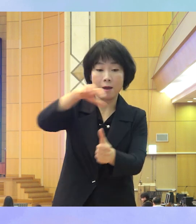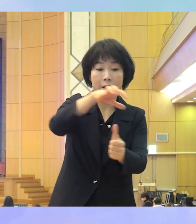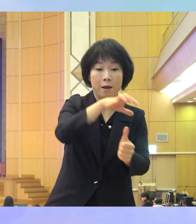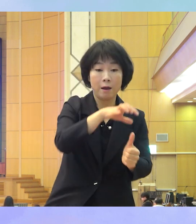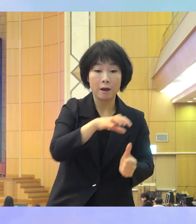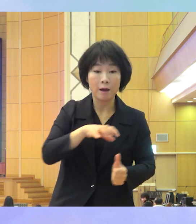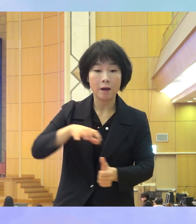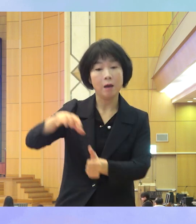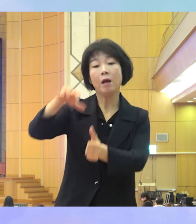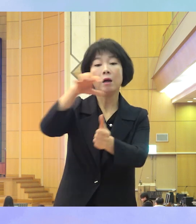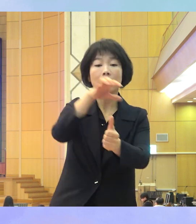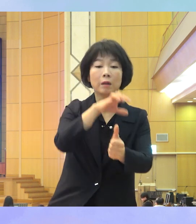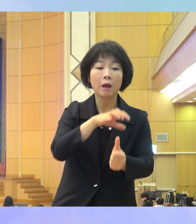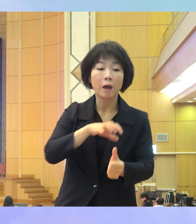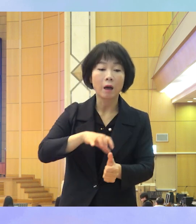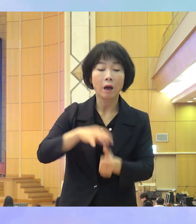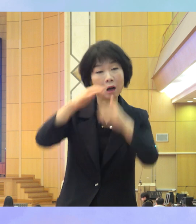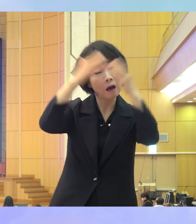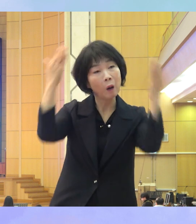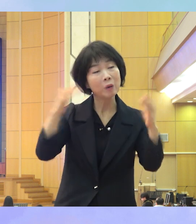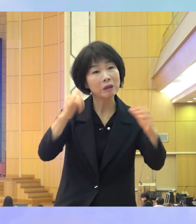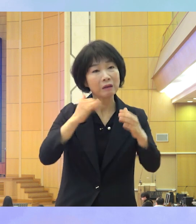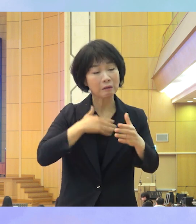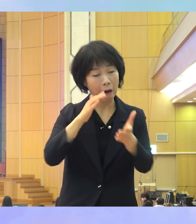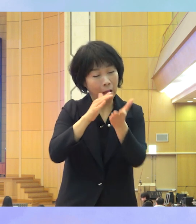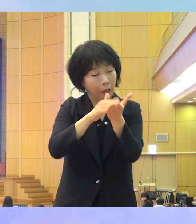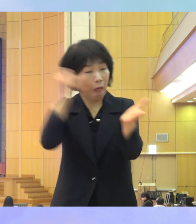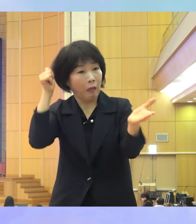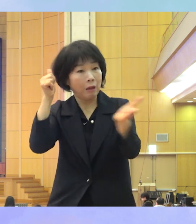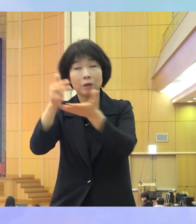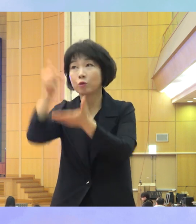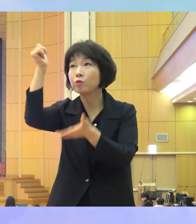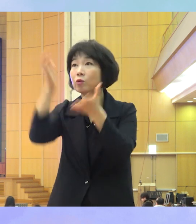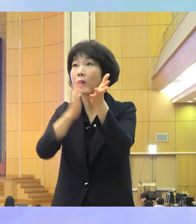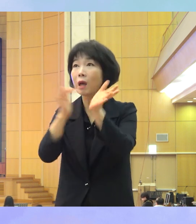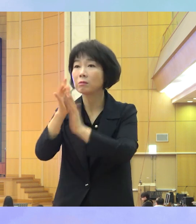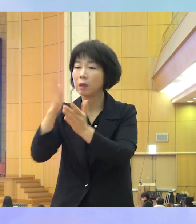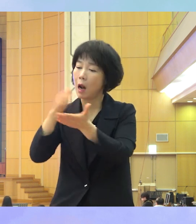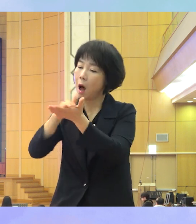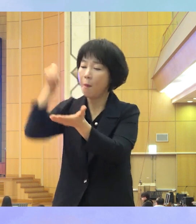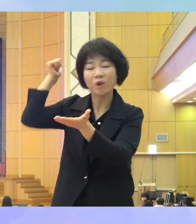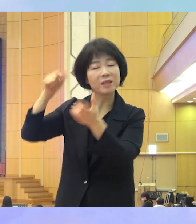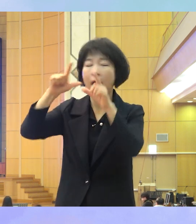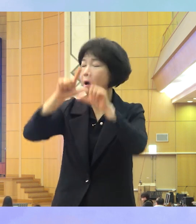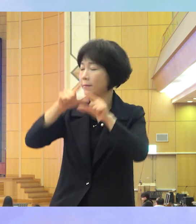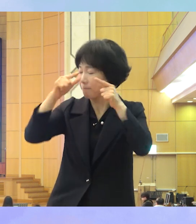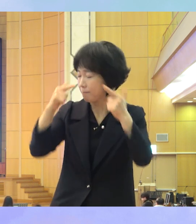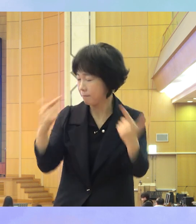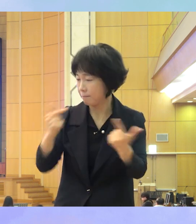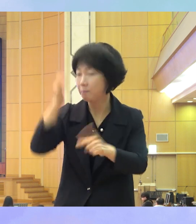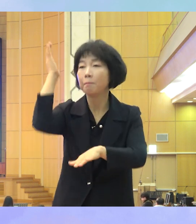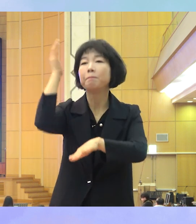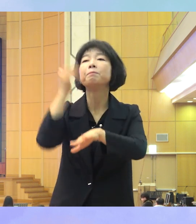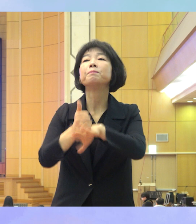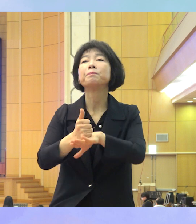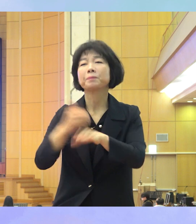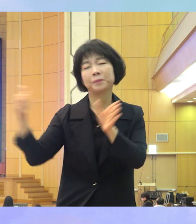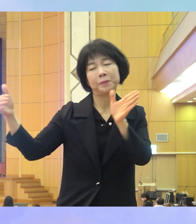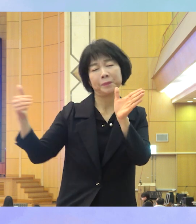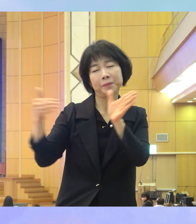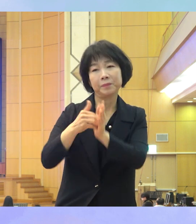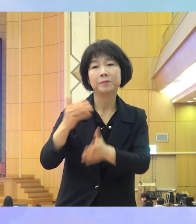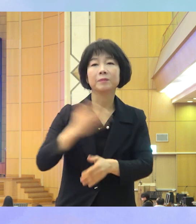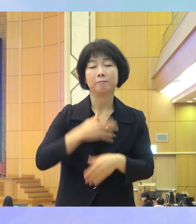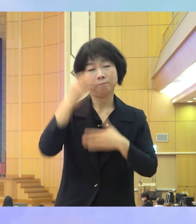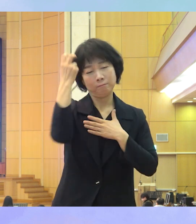지키시네. 온 세상 날 버려도 주 예수 안 버려 끝까지